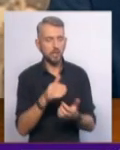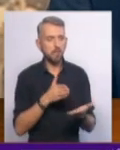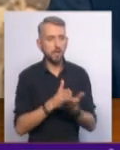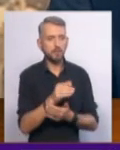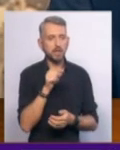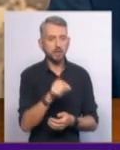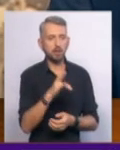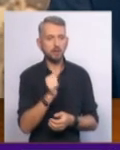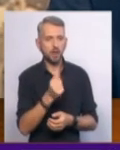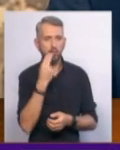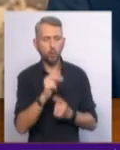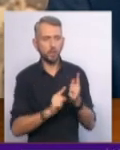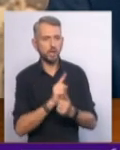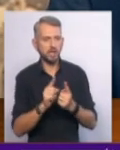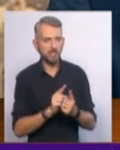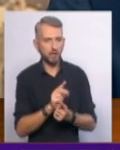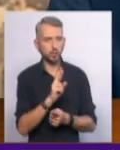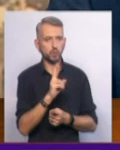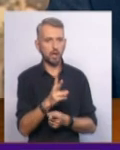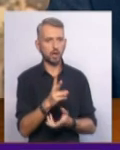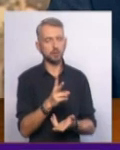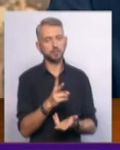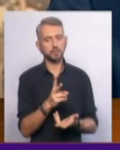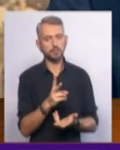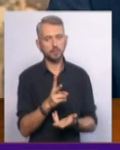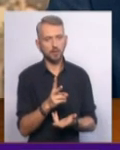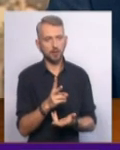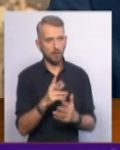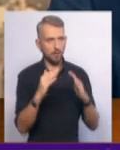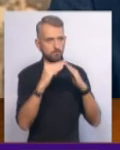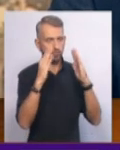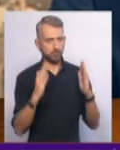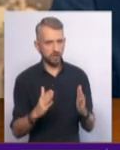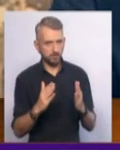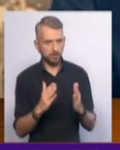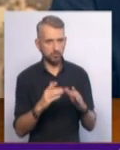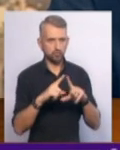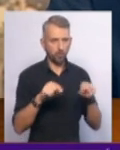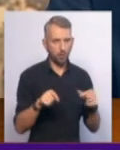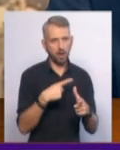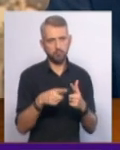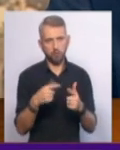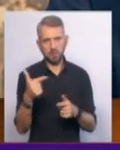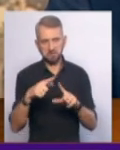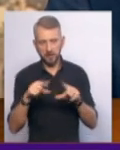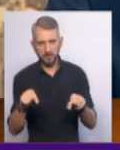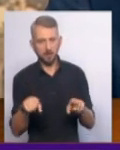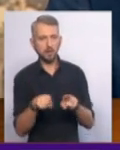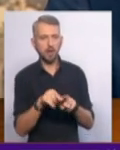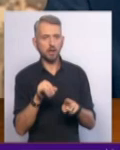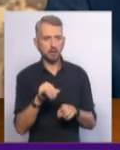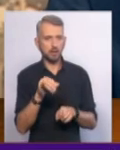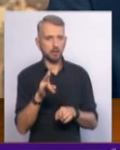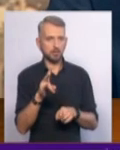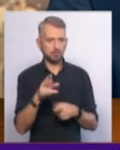їх на модернізацію як будівлі школи або гімназії, так і на